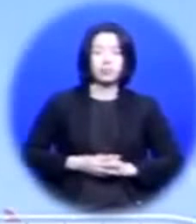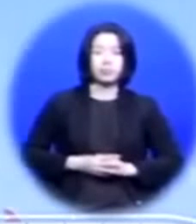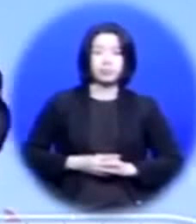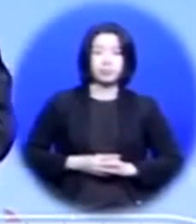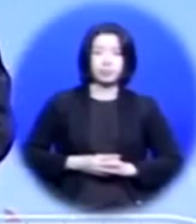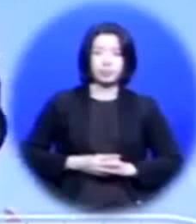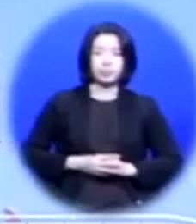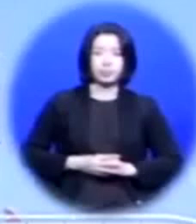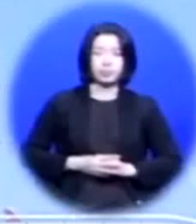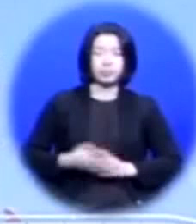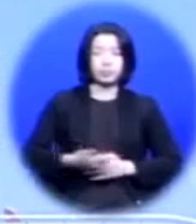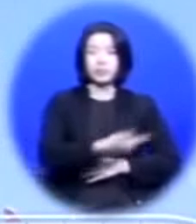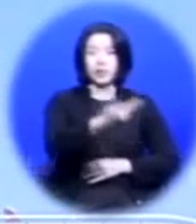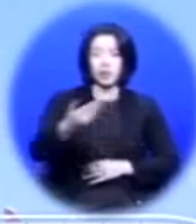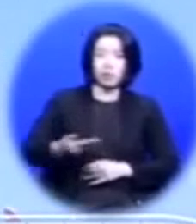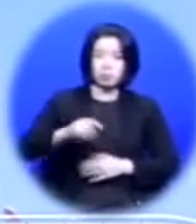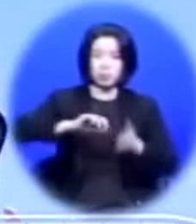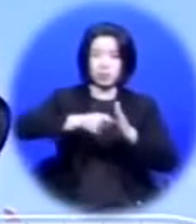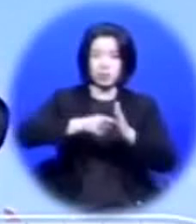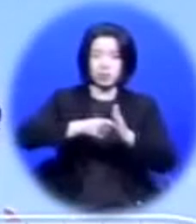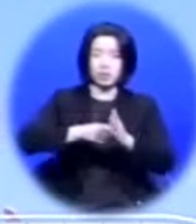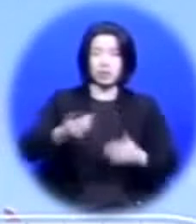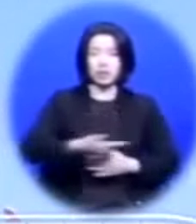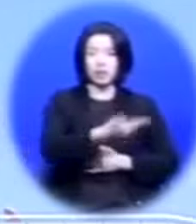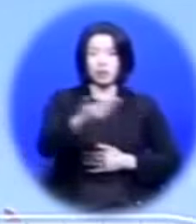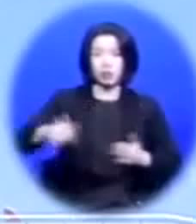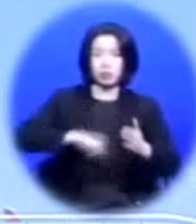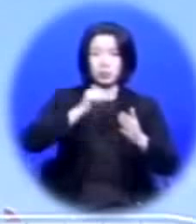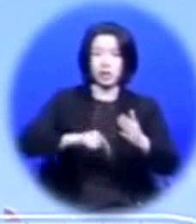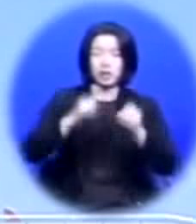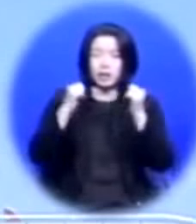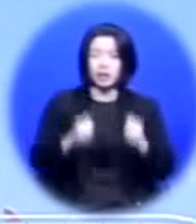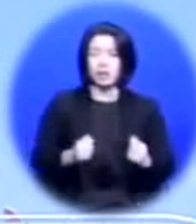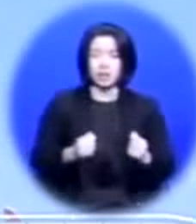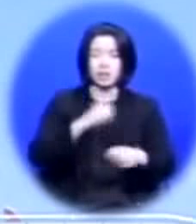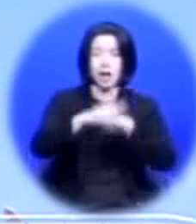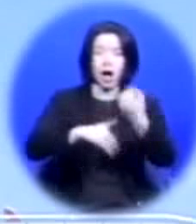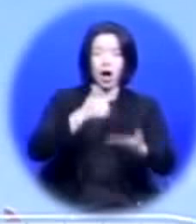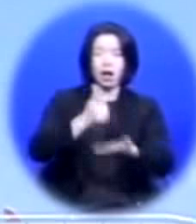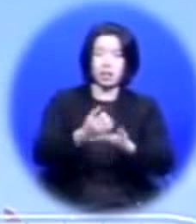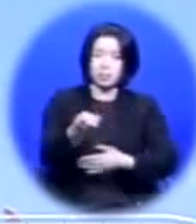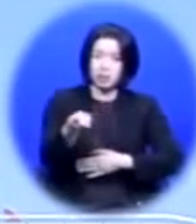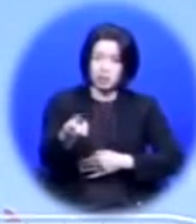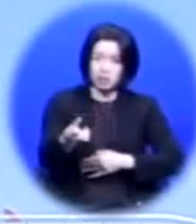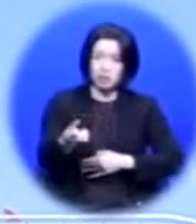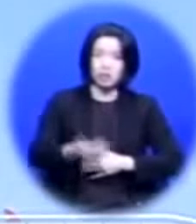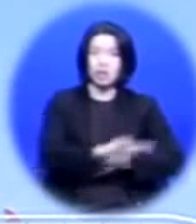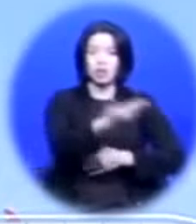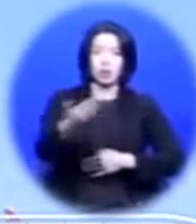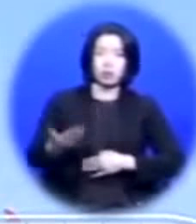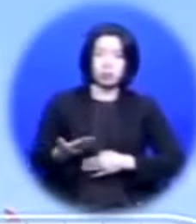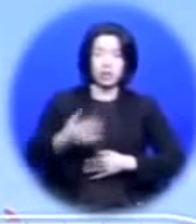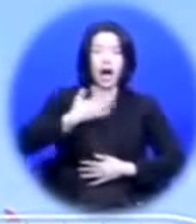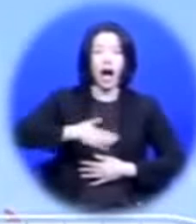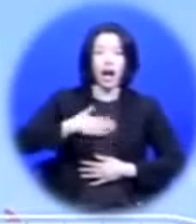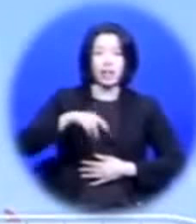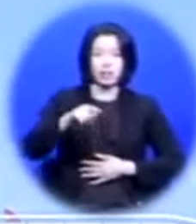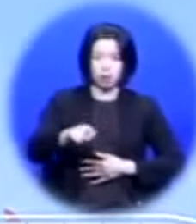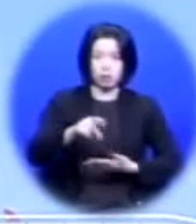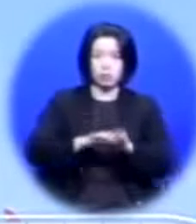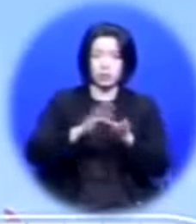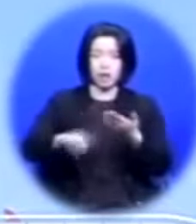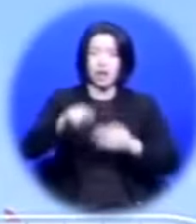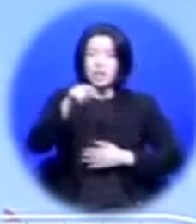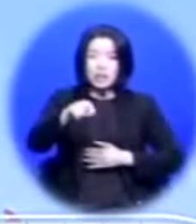주옵소서 여러분 열쇠는 여러분 안에 계신 하나님의 씨를 여러분이 아는 거예요